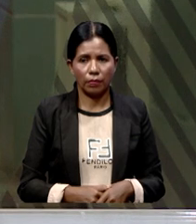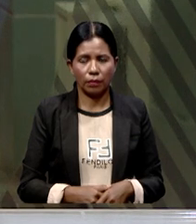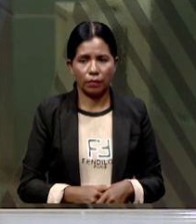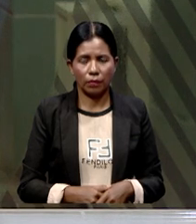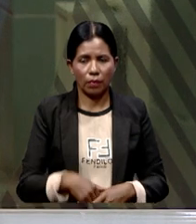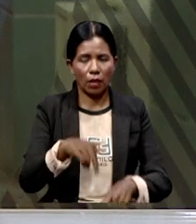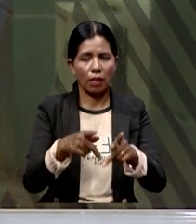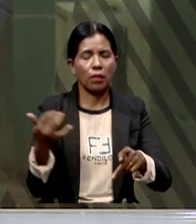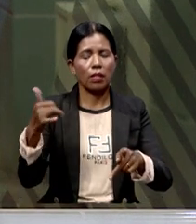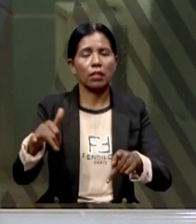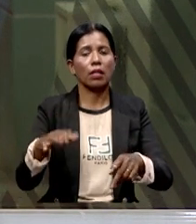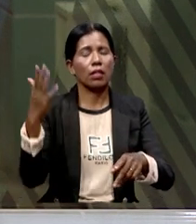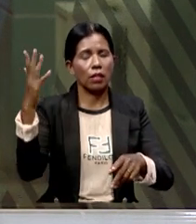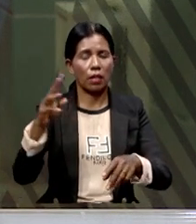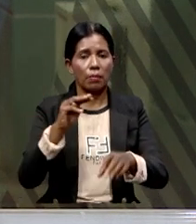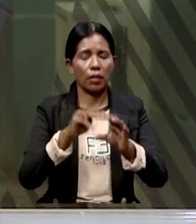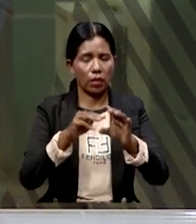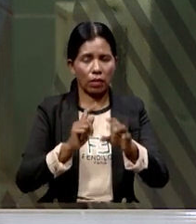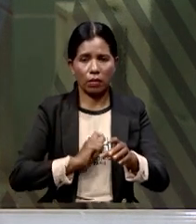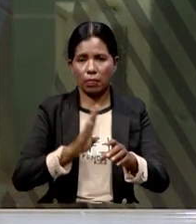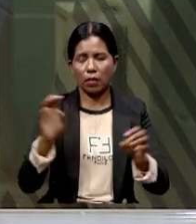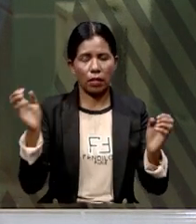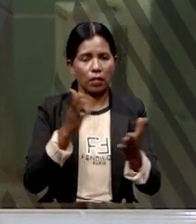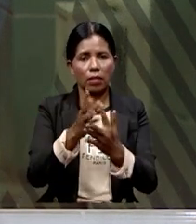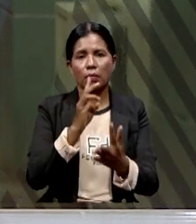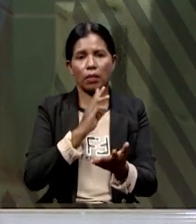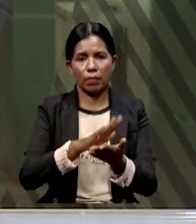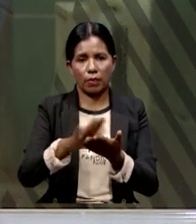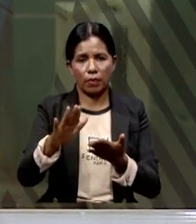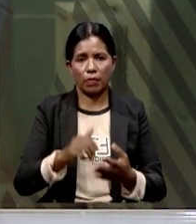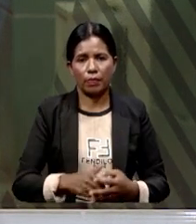Vendedor, si re ihe mercado te besi la sesu bemos.